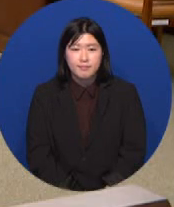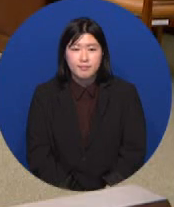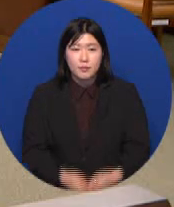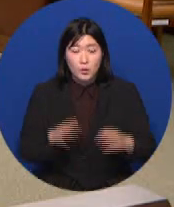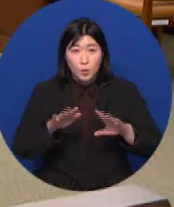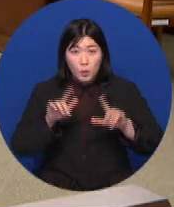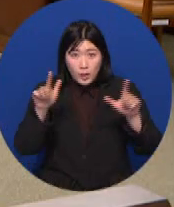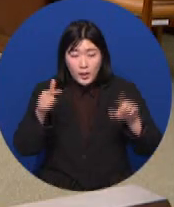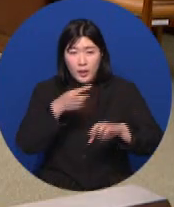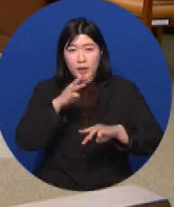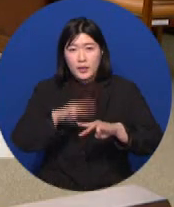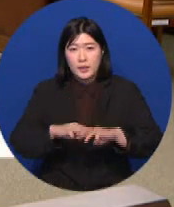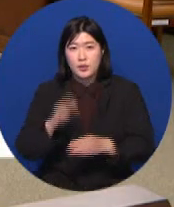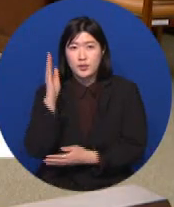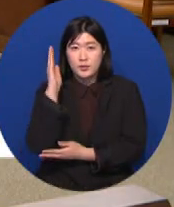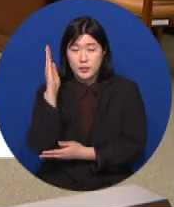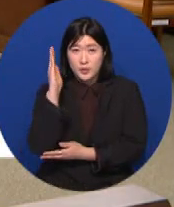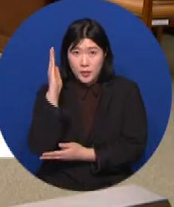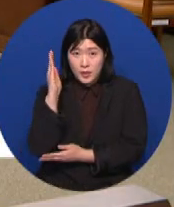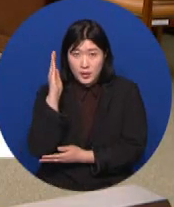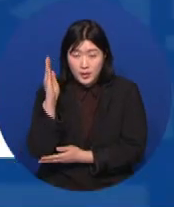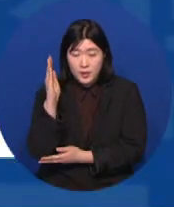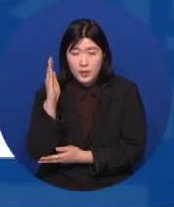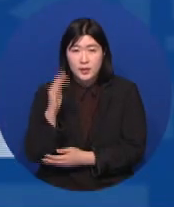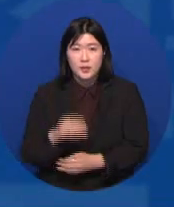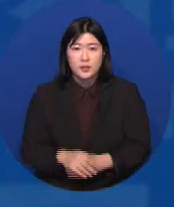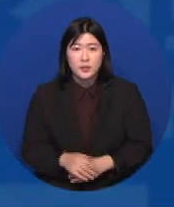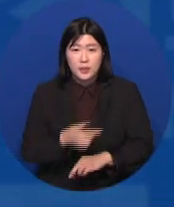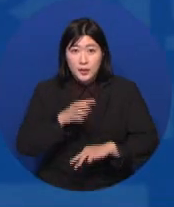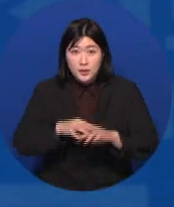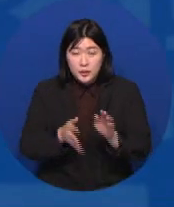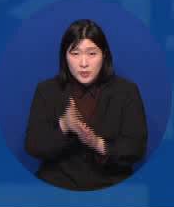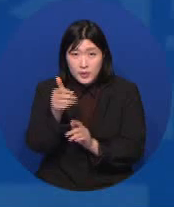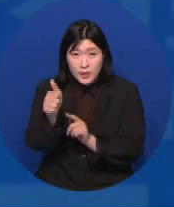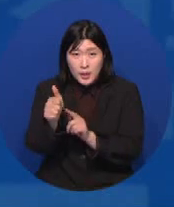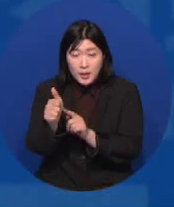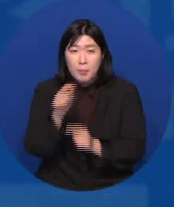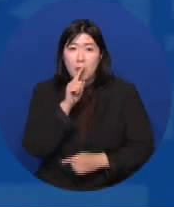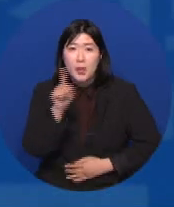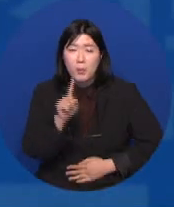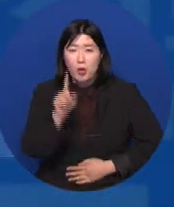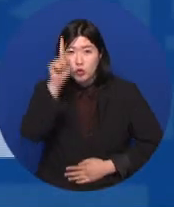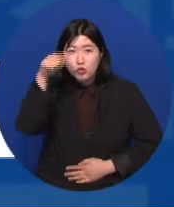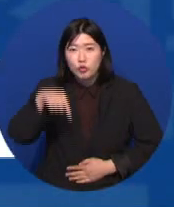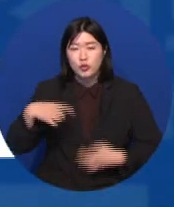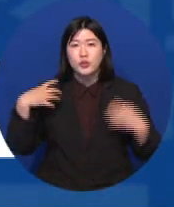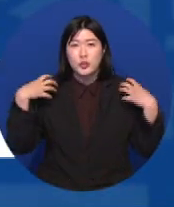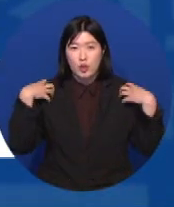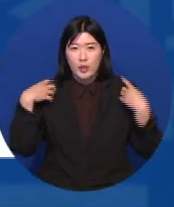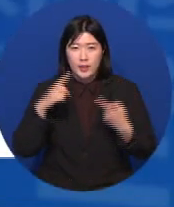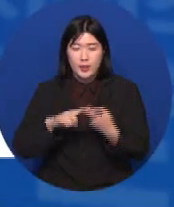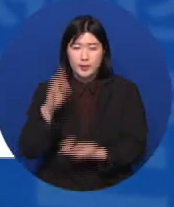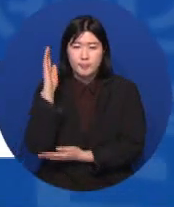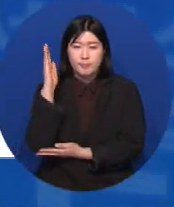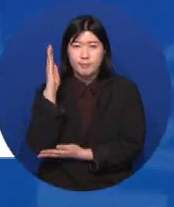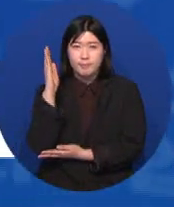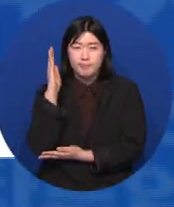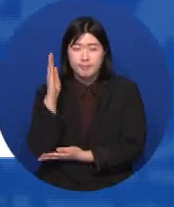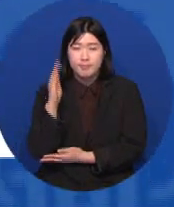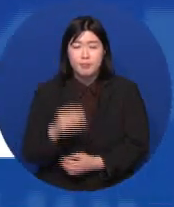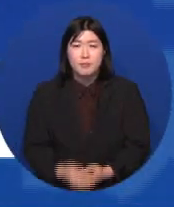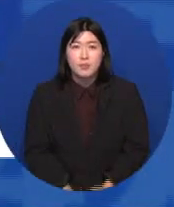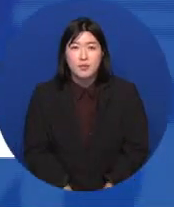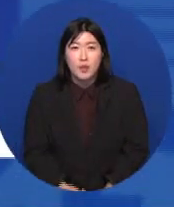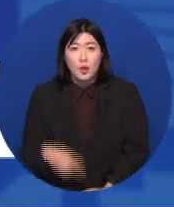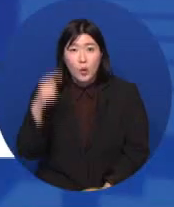올해 대전시정 구상을 밝히는 신년 브리핑. 허태정 대전시장은 먼저 항공우주청 이슈로 포문을 열었습니다.